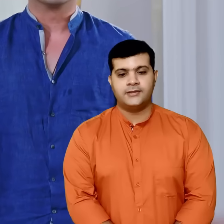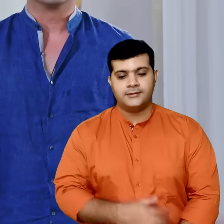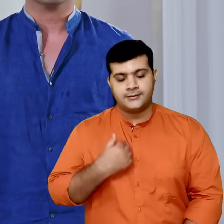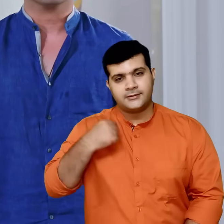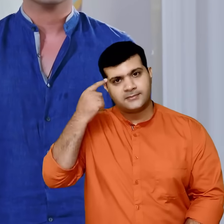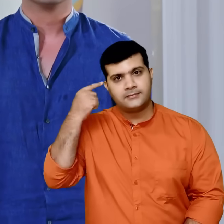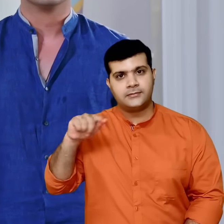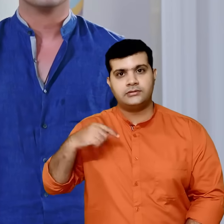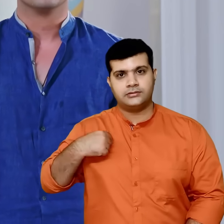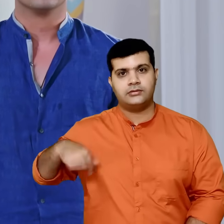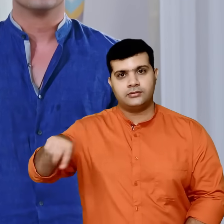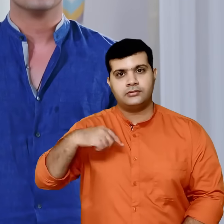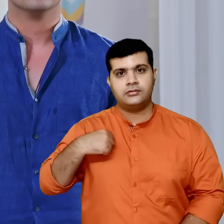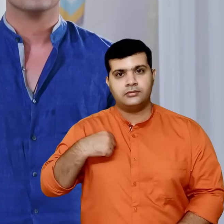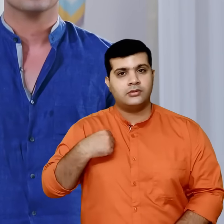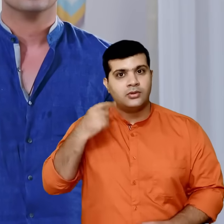गलती हो गई थी माँ।